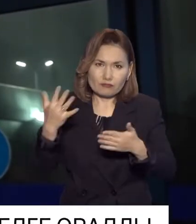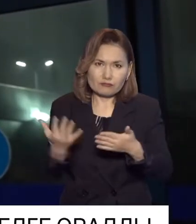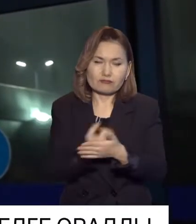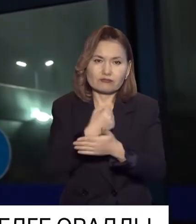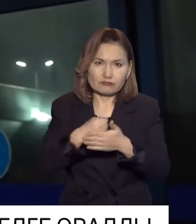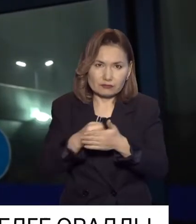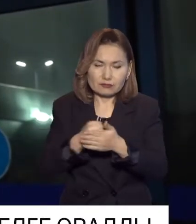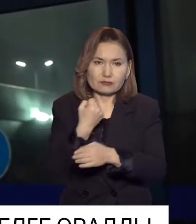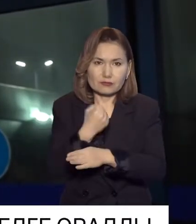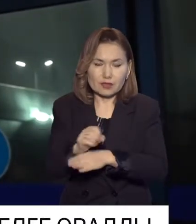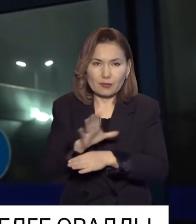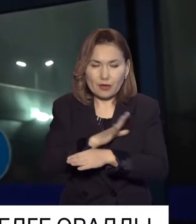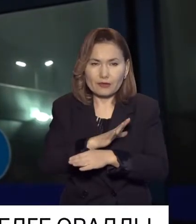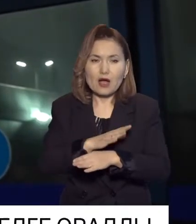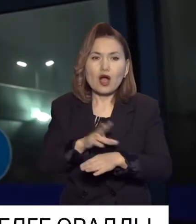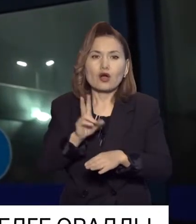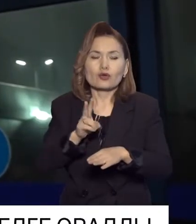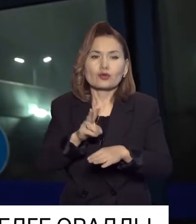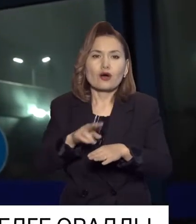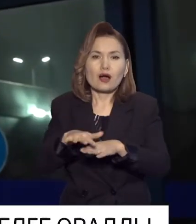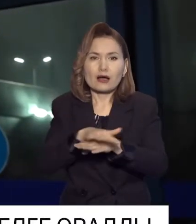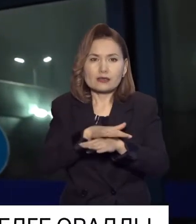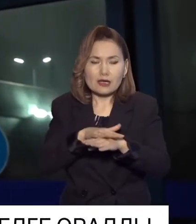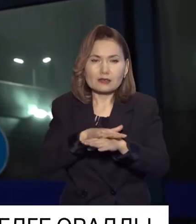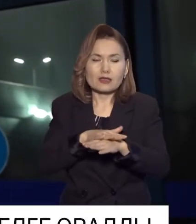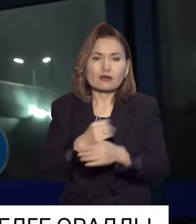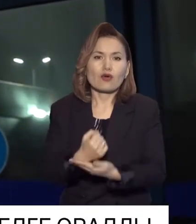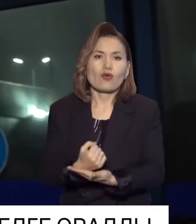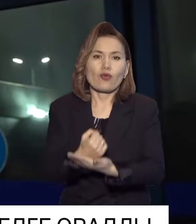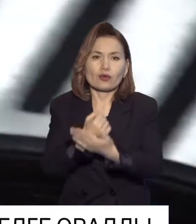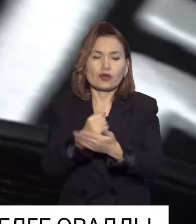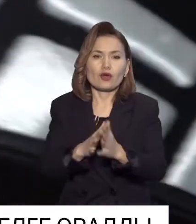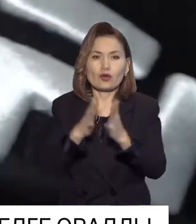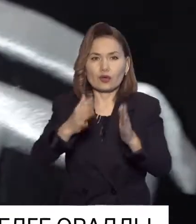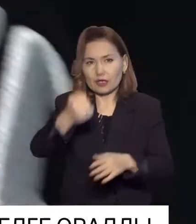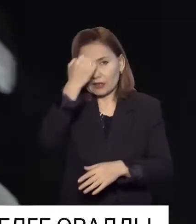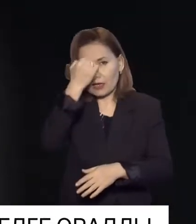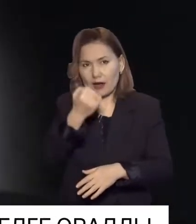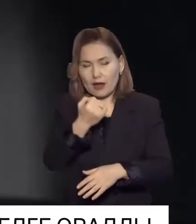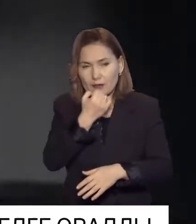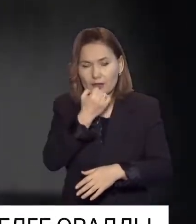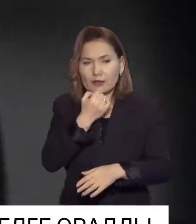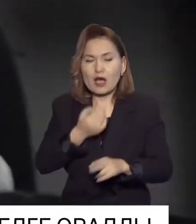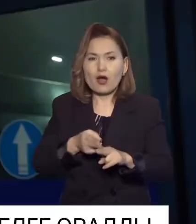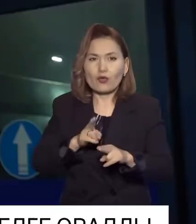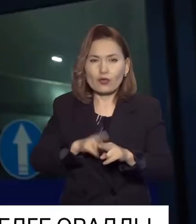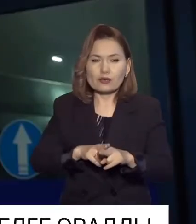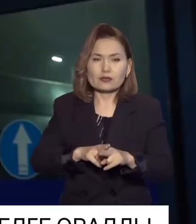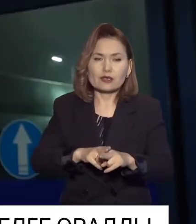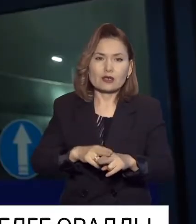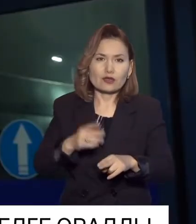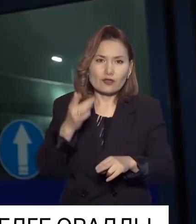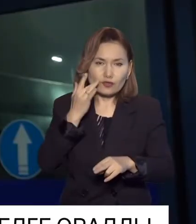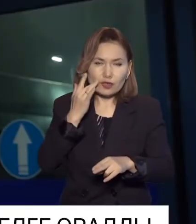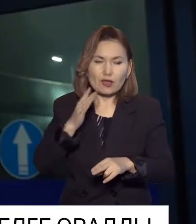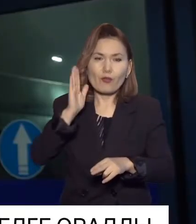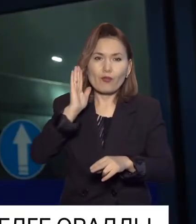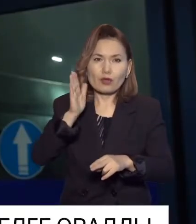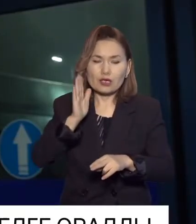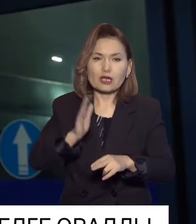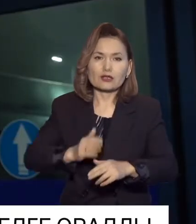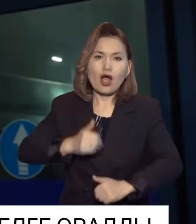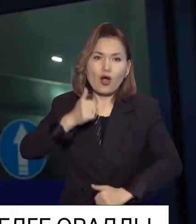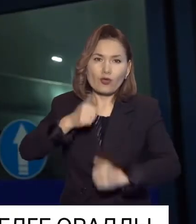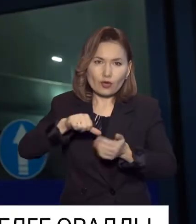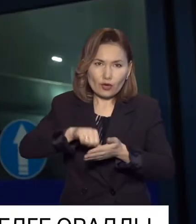Алдымен со қолдау көрсеткен Қазақстанның жанкүйерлеріне алғысымды айтамын. Тағы да осы 2 бой өткізетін ойым бар. Енді қазір кішкене